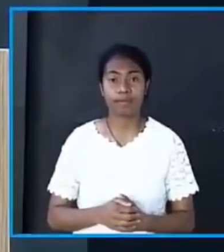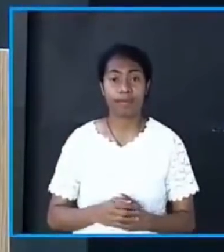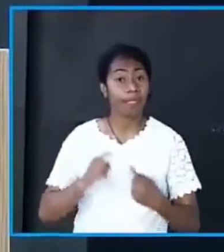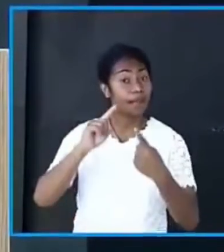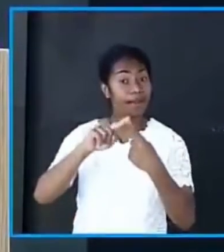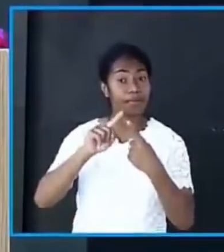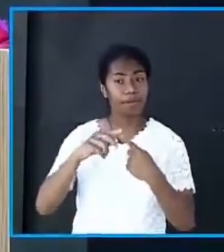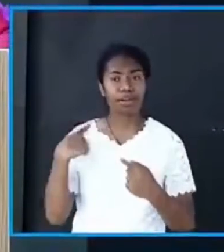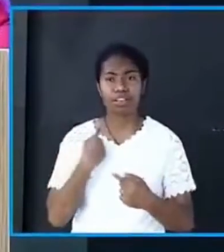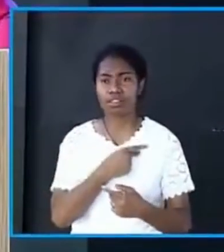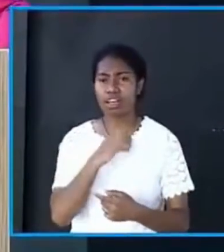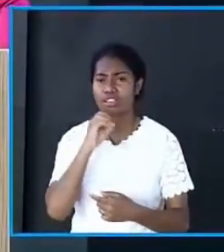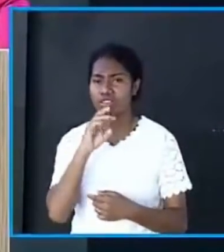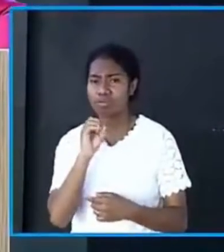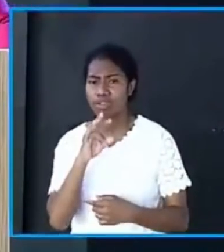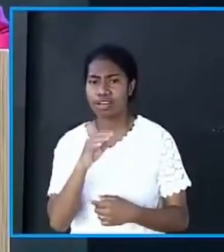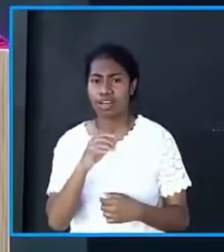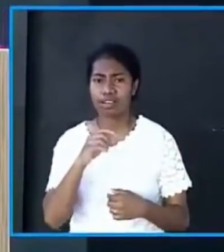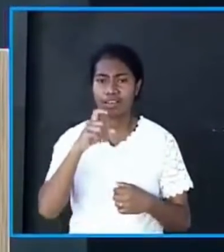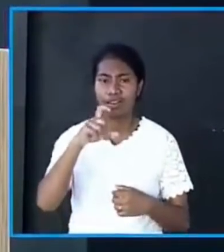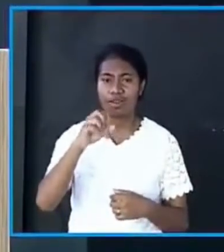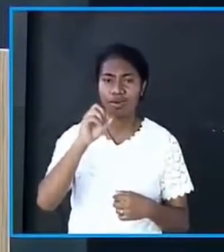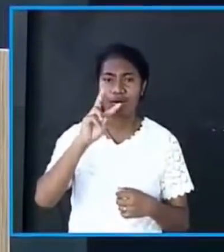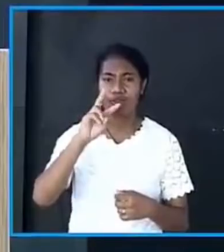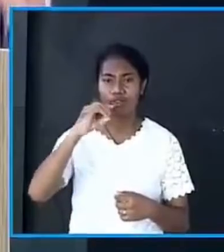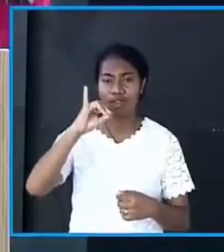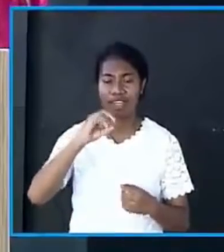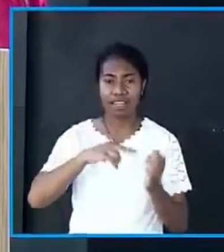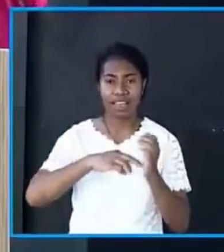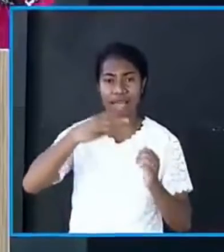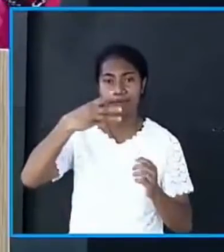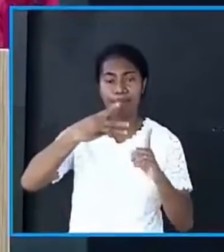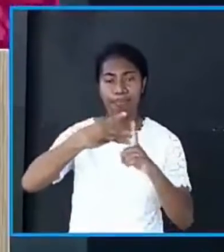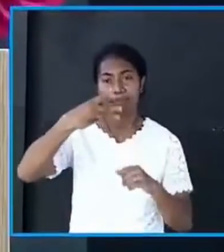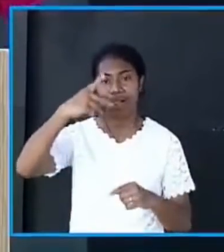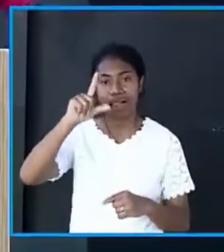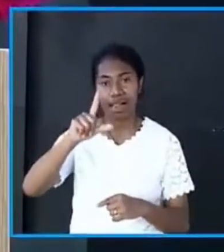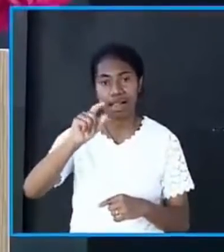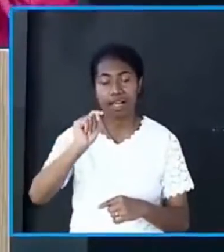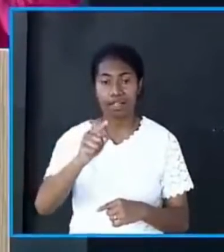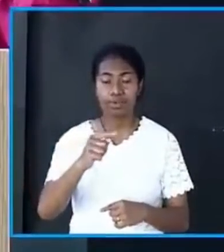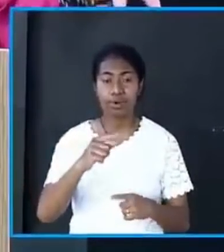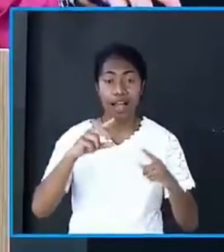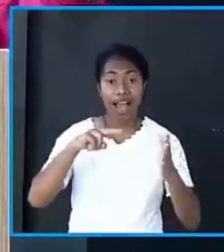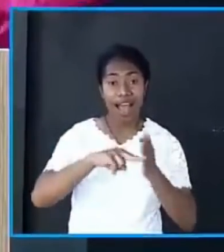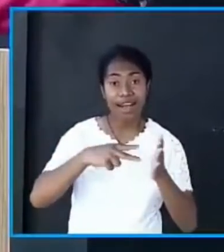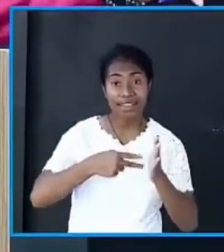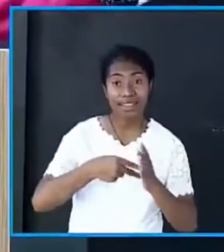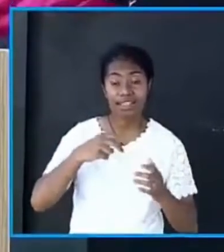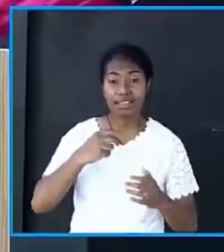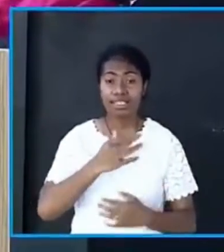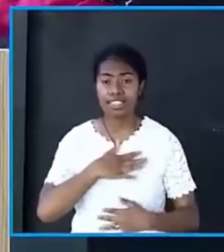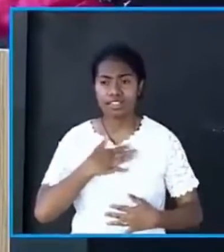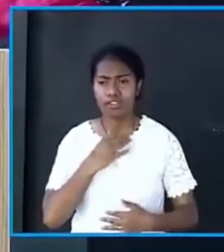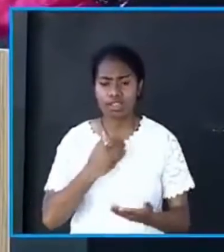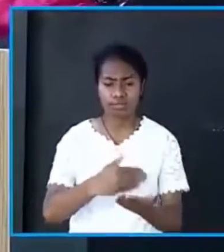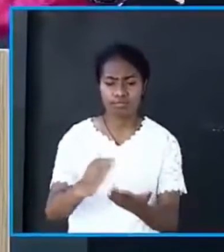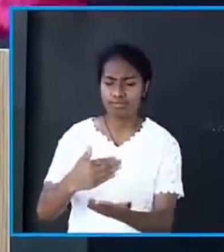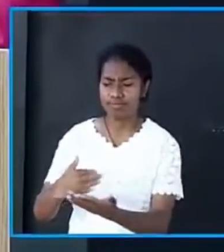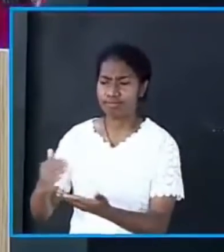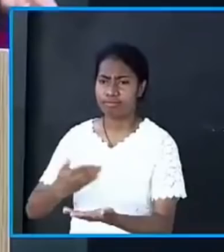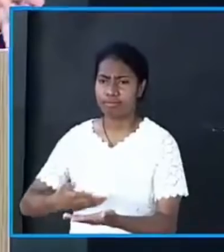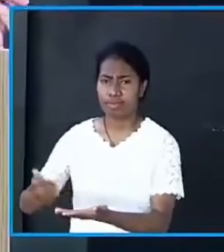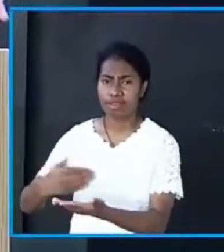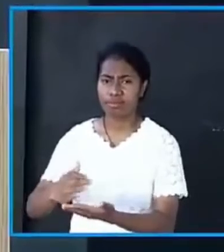disebut sebagai angko Monkey Boots itu artinya sifat yang tak bisa dibagikan atau diberikan